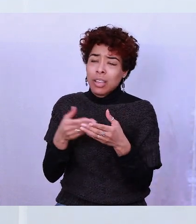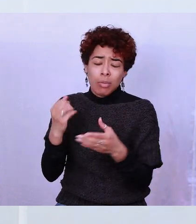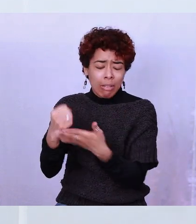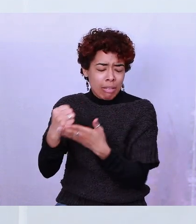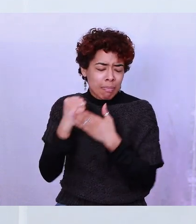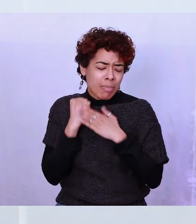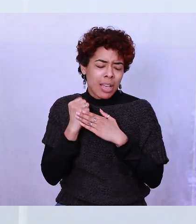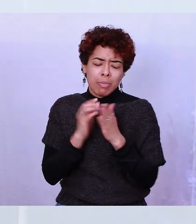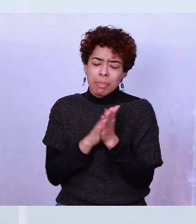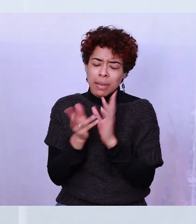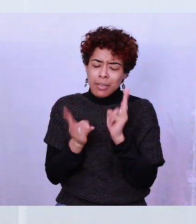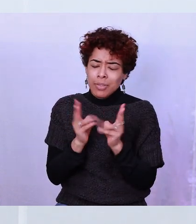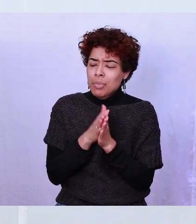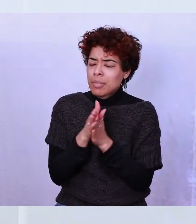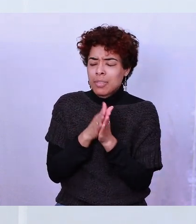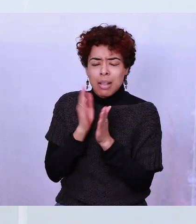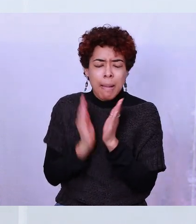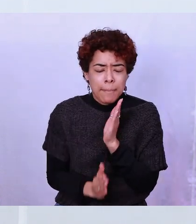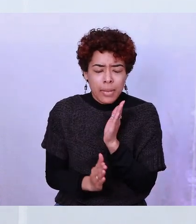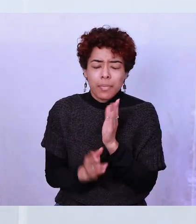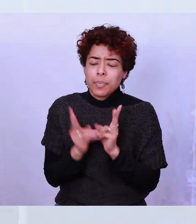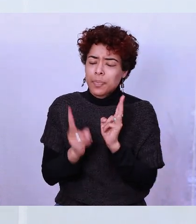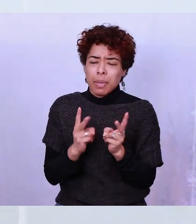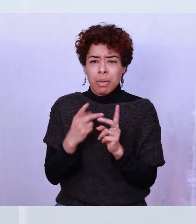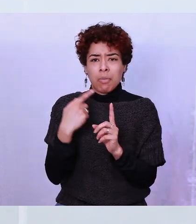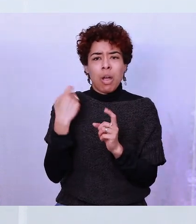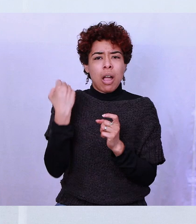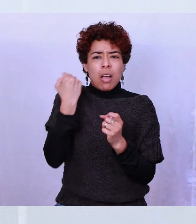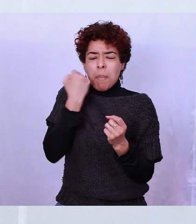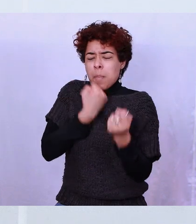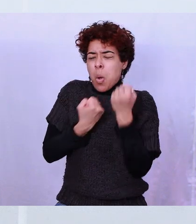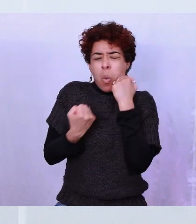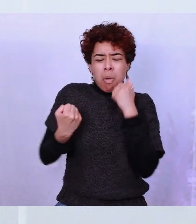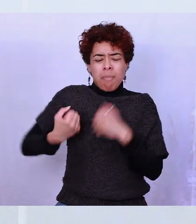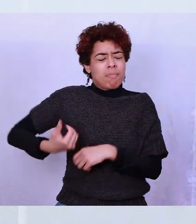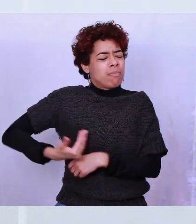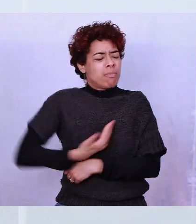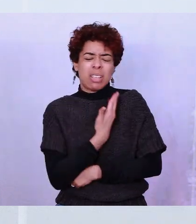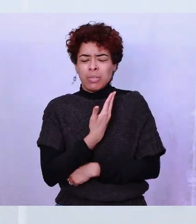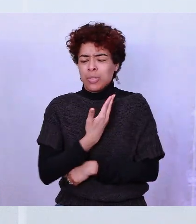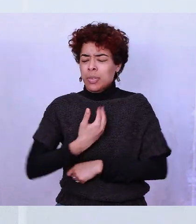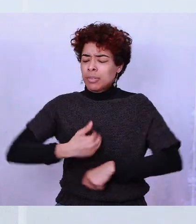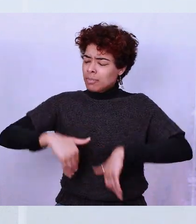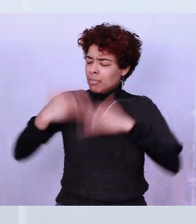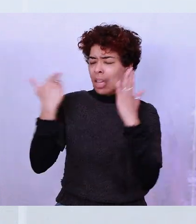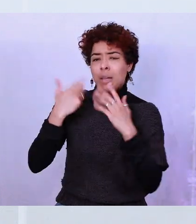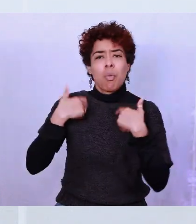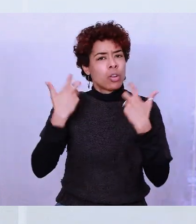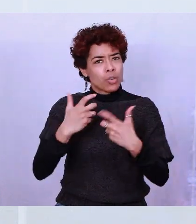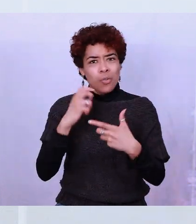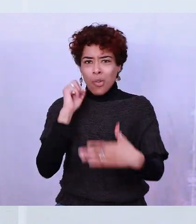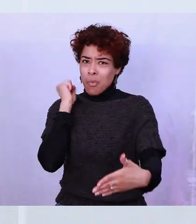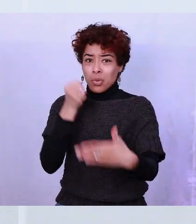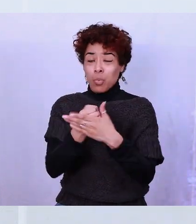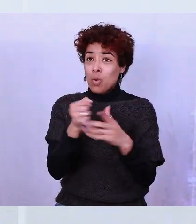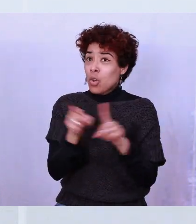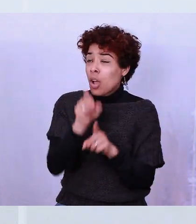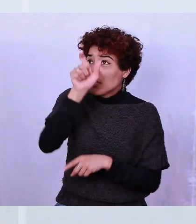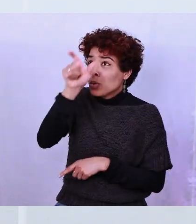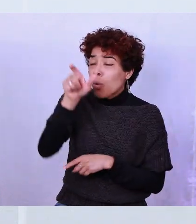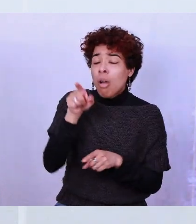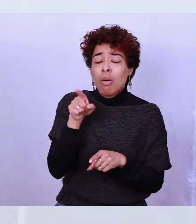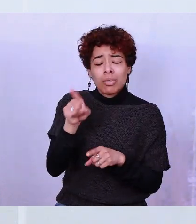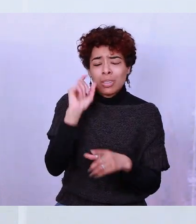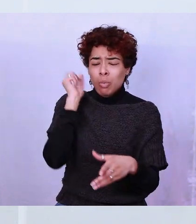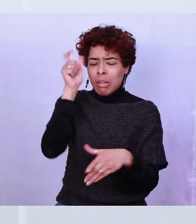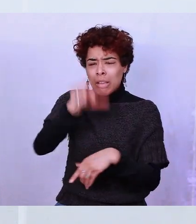les découragements, quels que soient parfois les coups que je reçois, les blessures. Seigneur, je veux aller jusqu'au bout, comme toi tu étais jusqu'au bout, jusqu'à